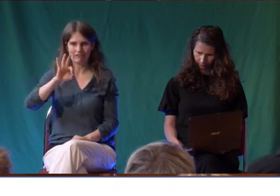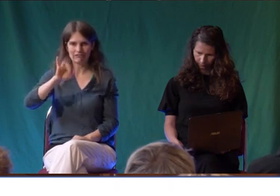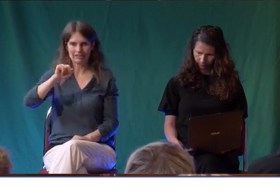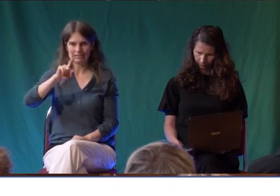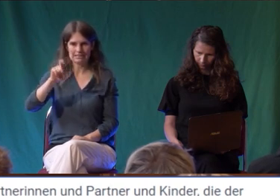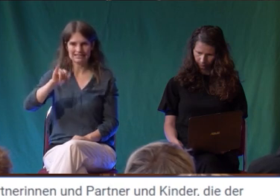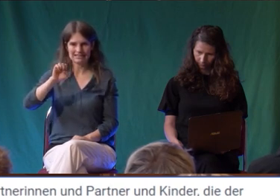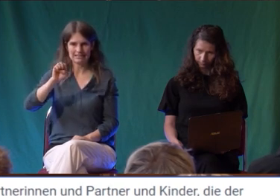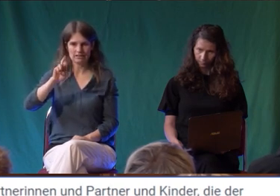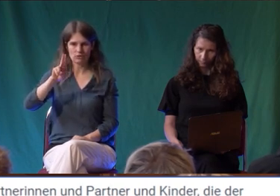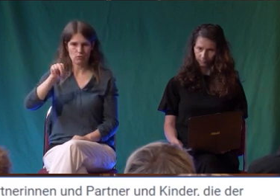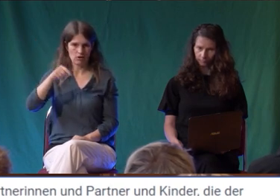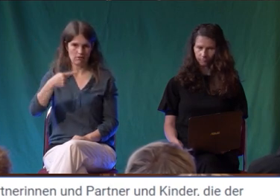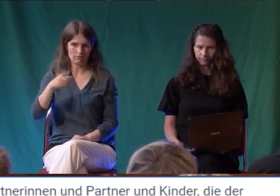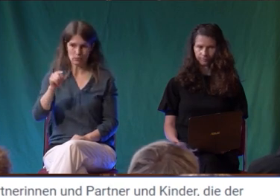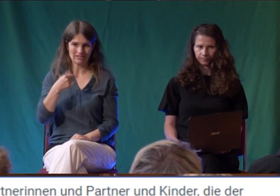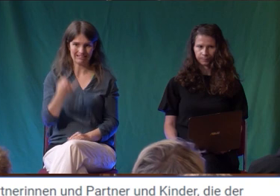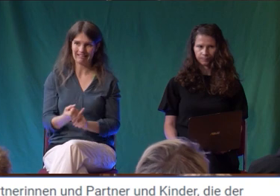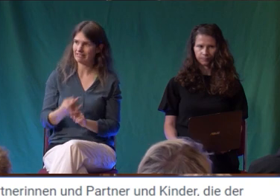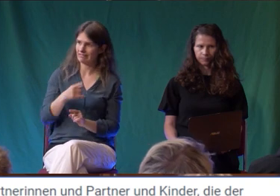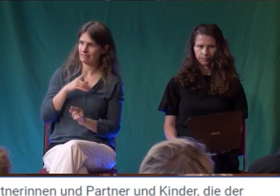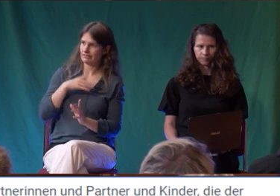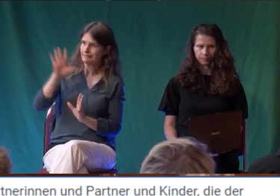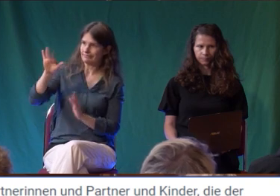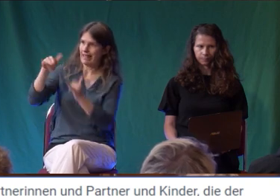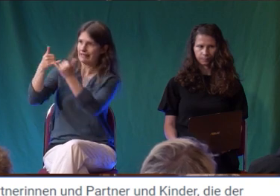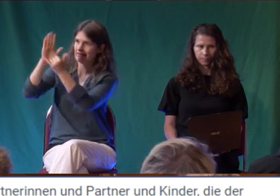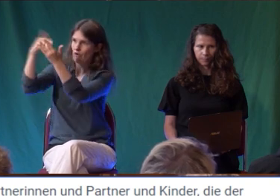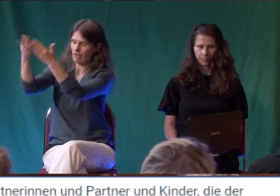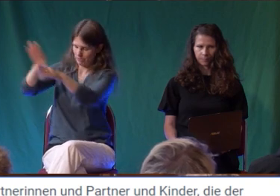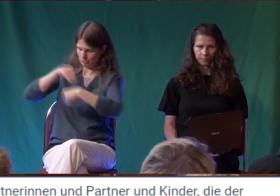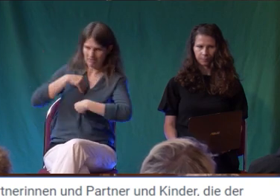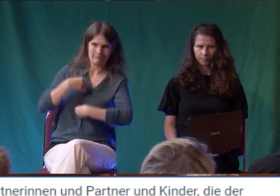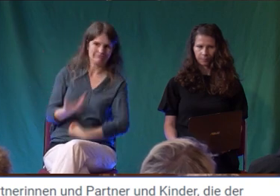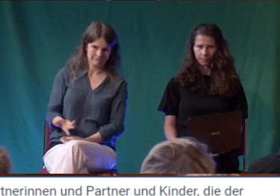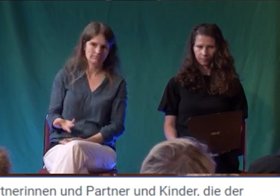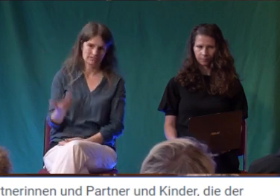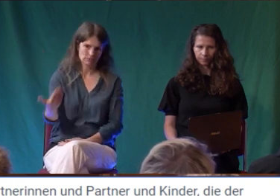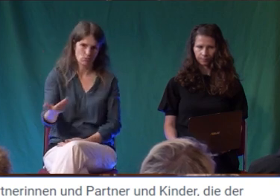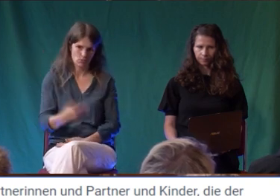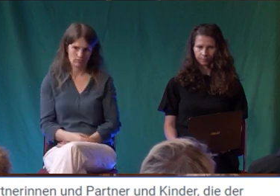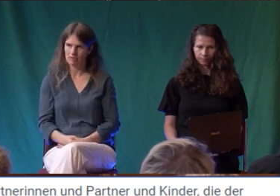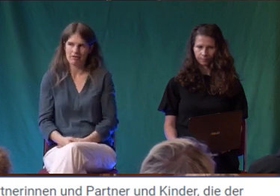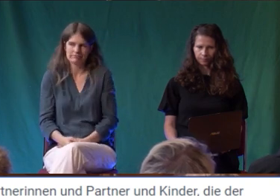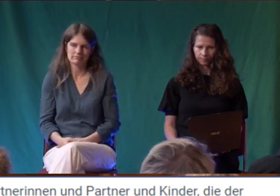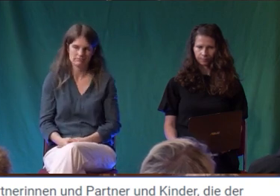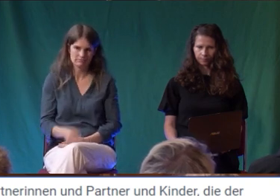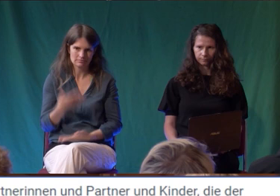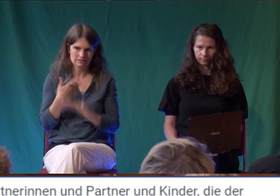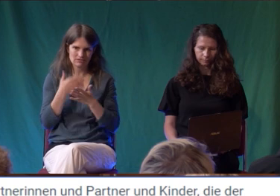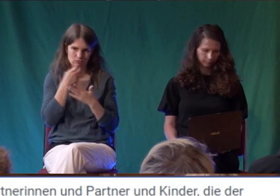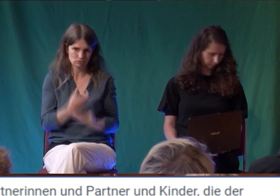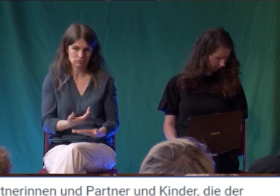müssten nach individuellen Bedarf und stundenweise hatte ich gerade schon gesagt das ist je nach